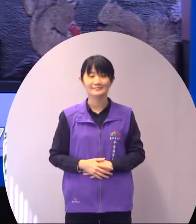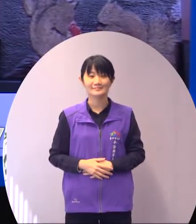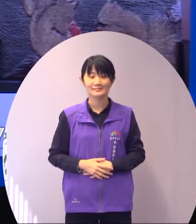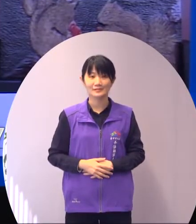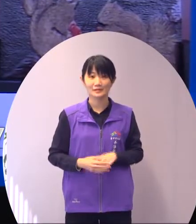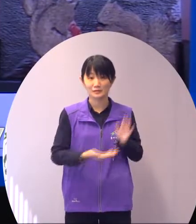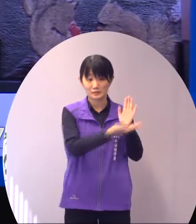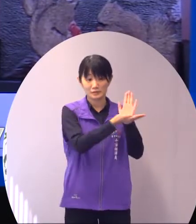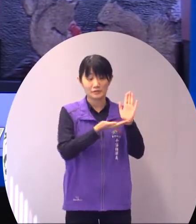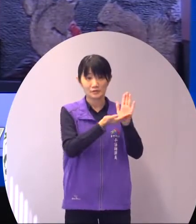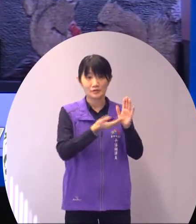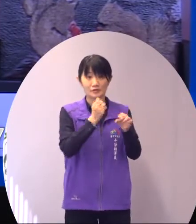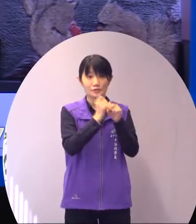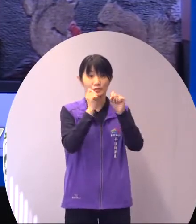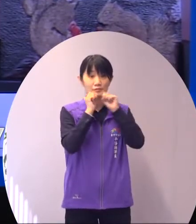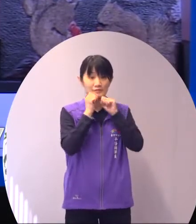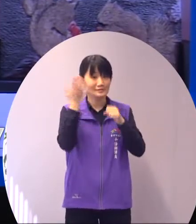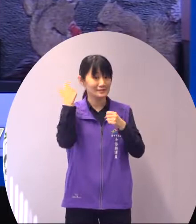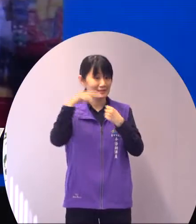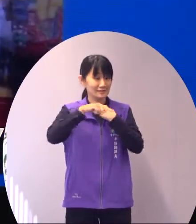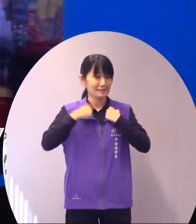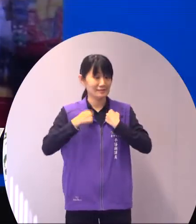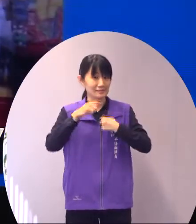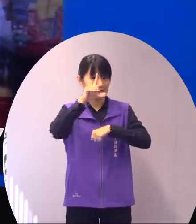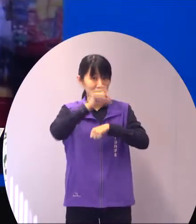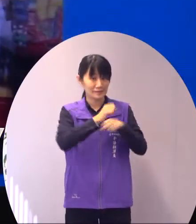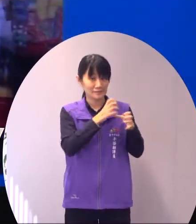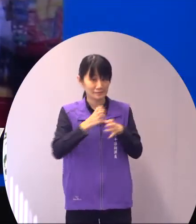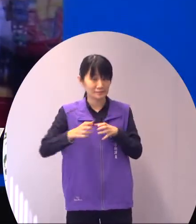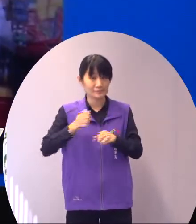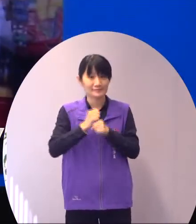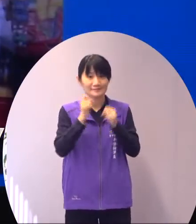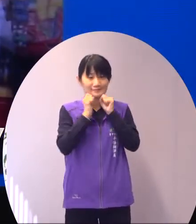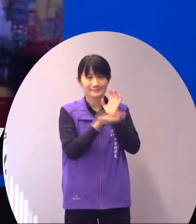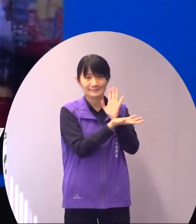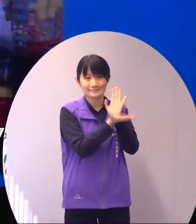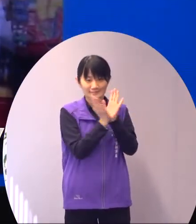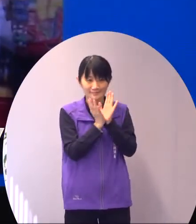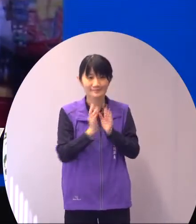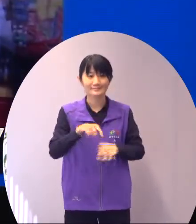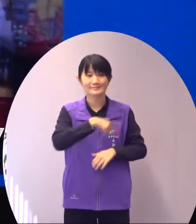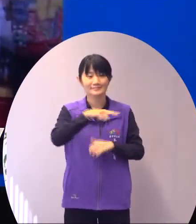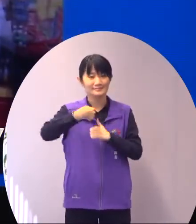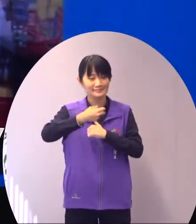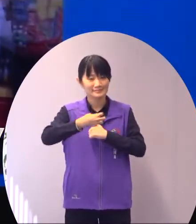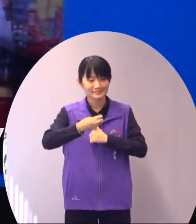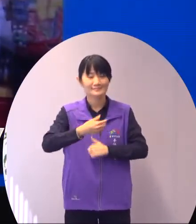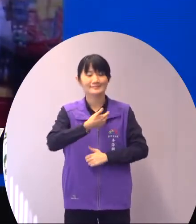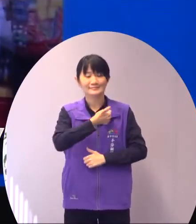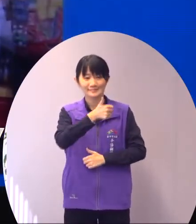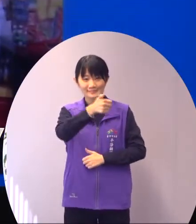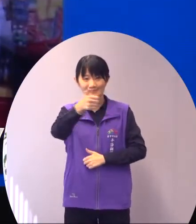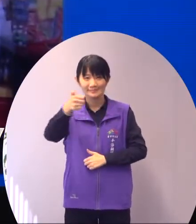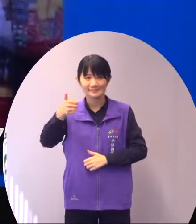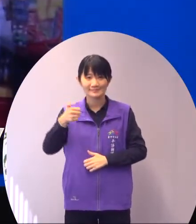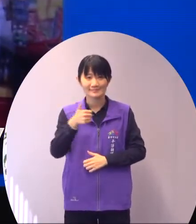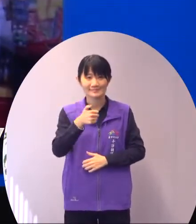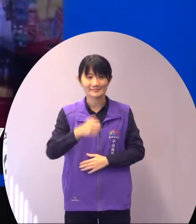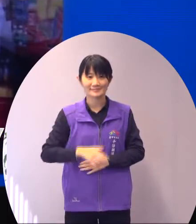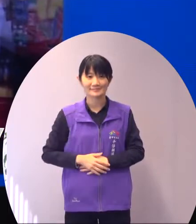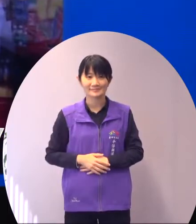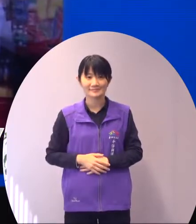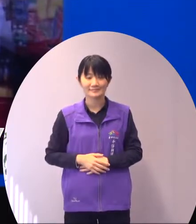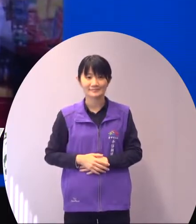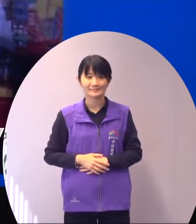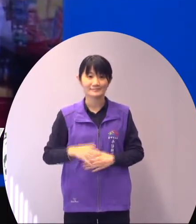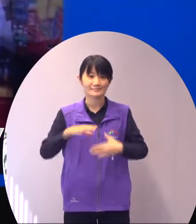习课程学员的作品，请各位长官参阅。那以上简报完毕，敬请指教。 好，我们谢谢